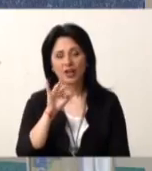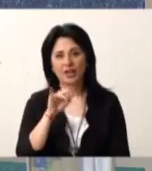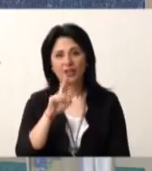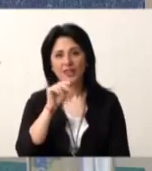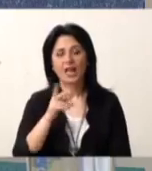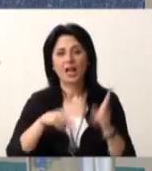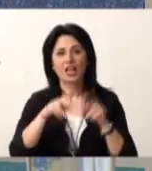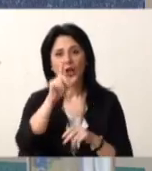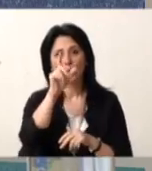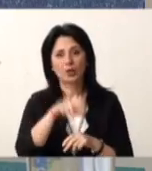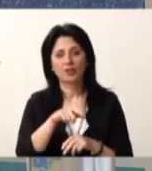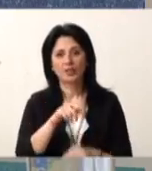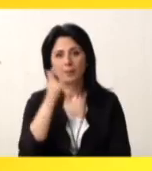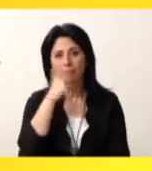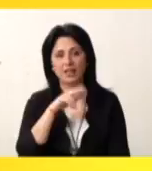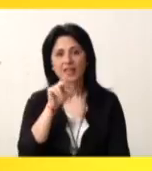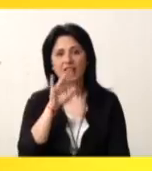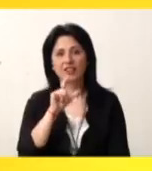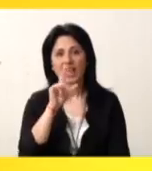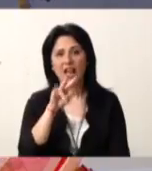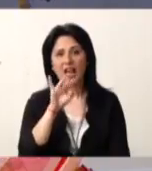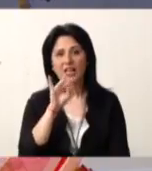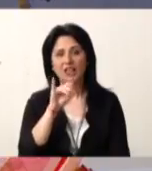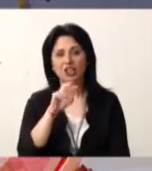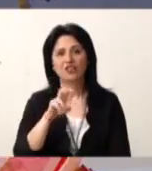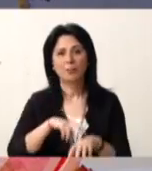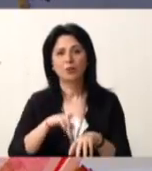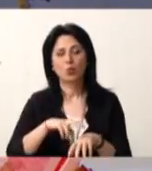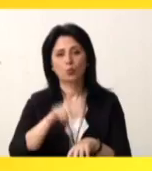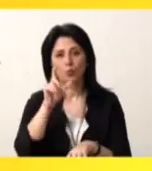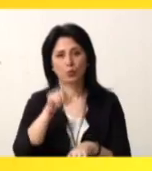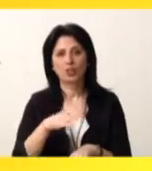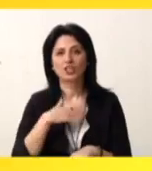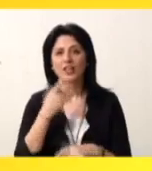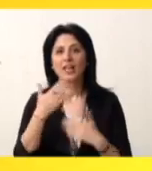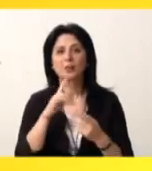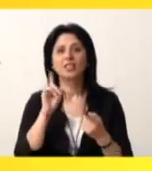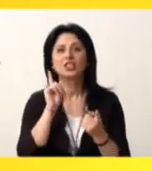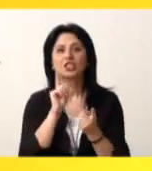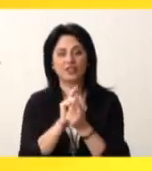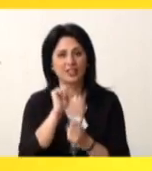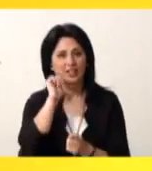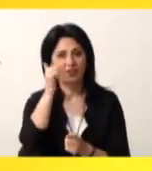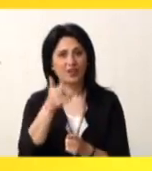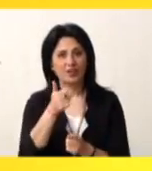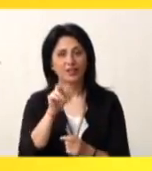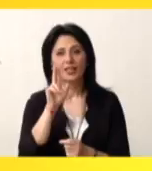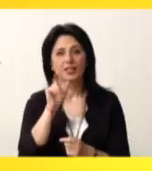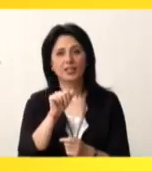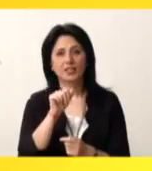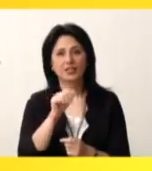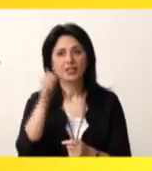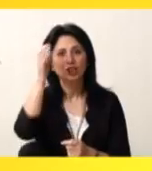და ქირურგი ბატონი დავით ელგანდაშვილი, მედიცინის დოქტორი. ჩვენ ერთმანეთს შევხვდებით ხვალ და